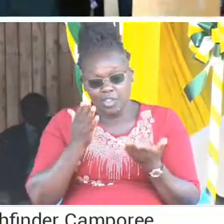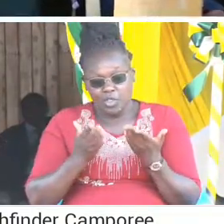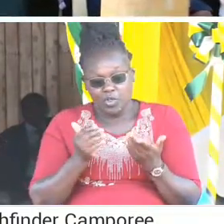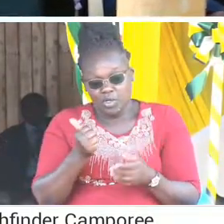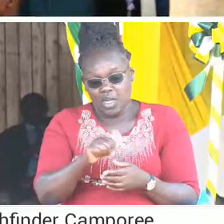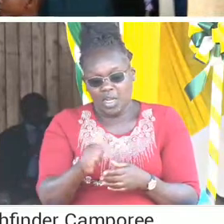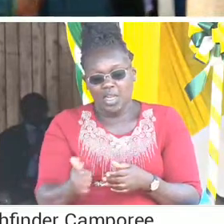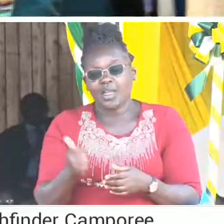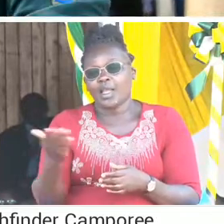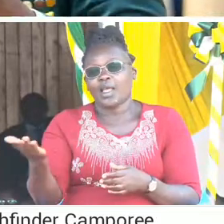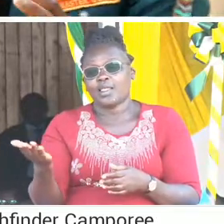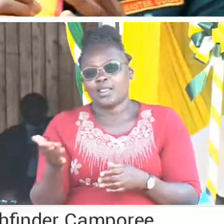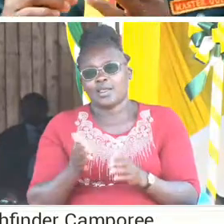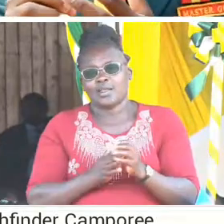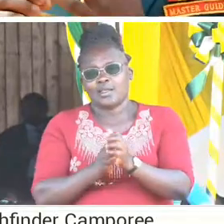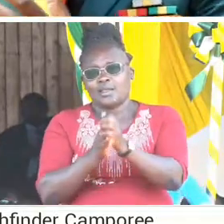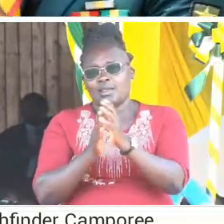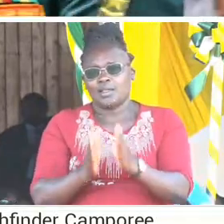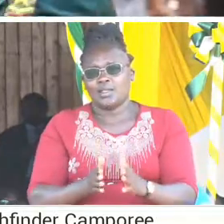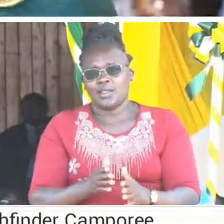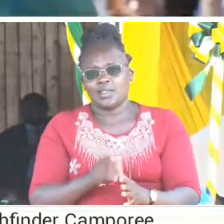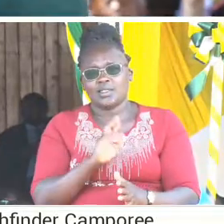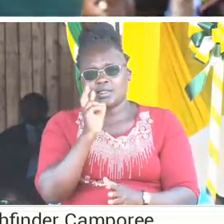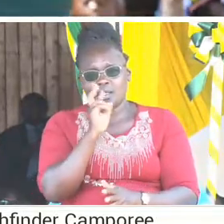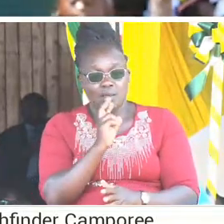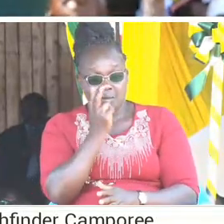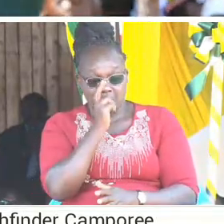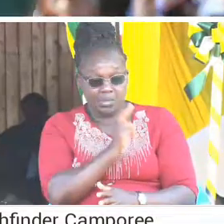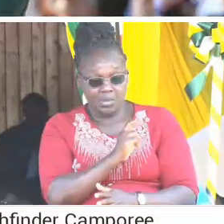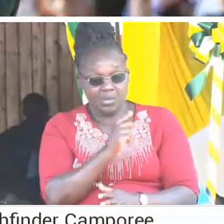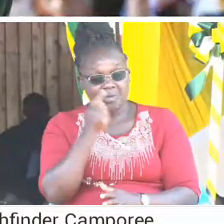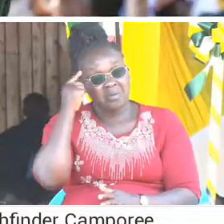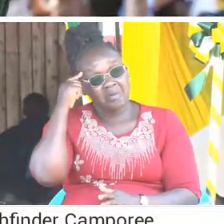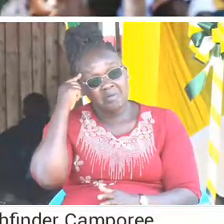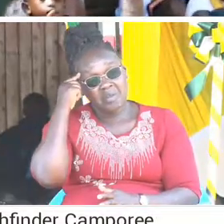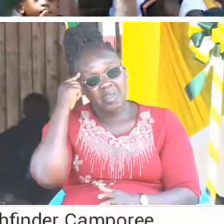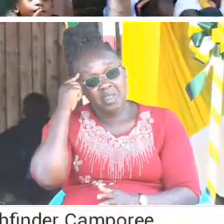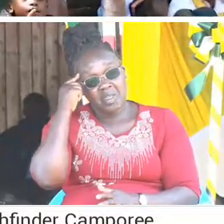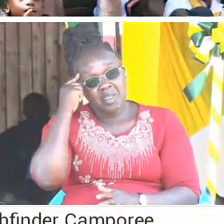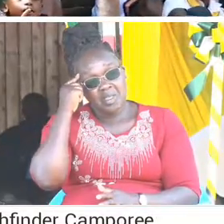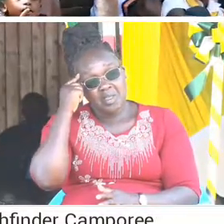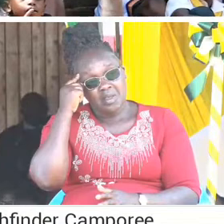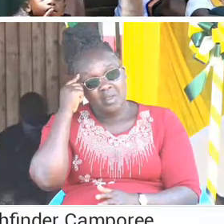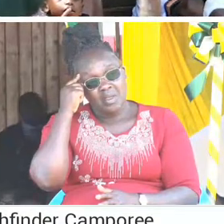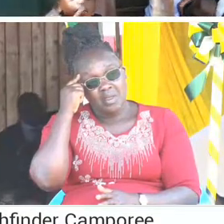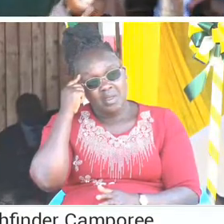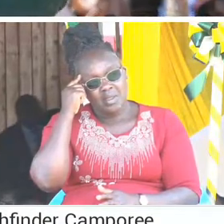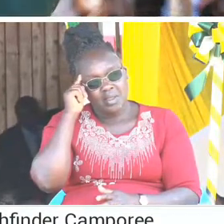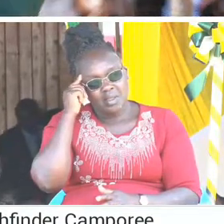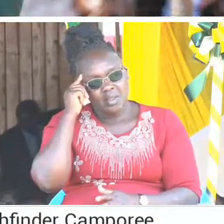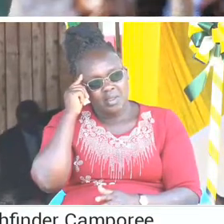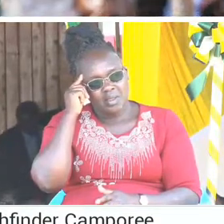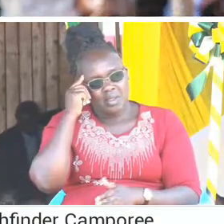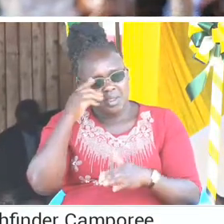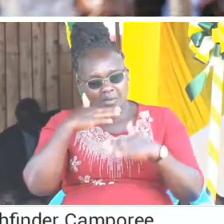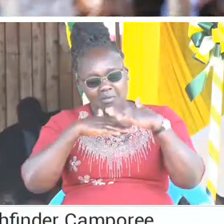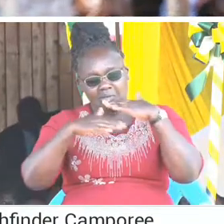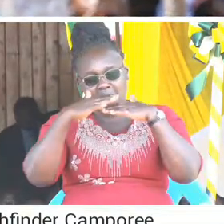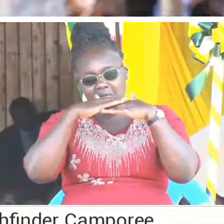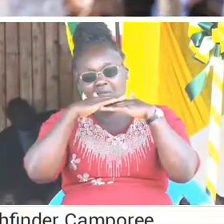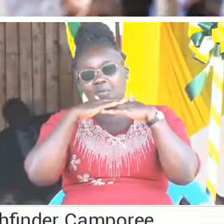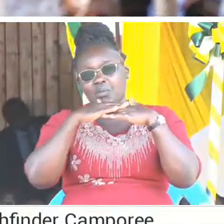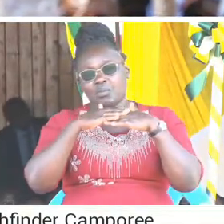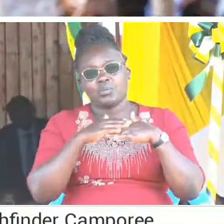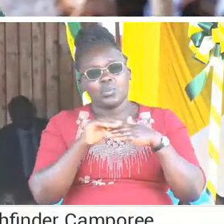ukamuona mheshimiwa rais hapa wamekaa hapo ukadhani wamefika na hawana mjozi zingine. Kila aliyekaa